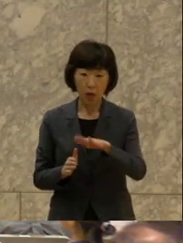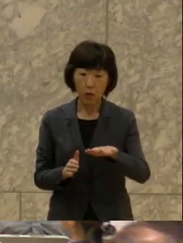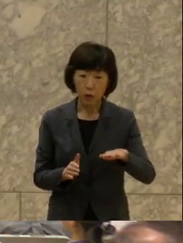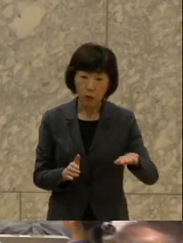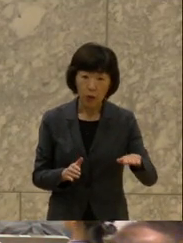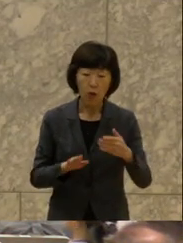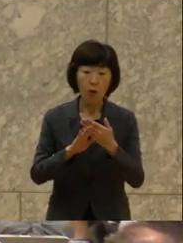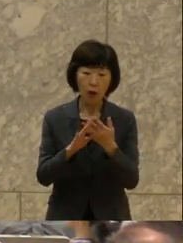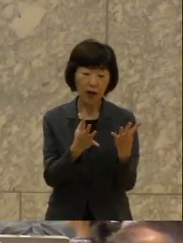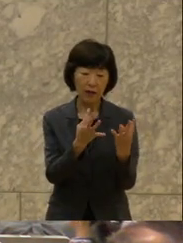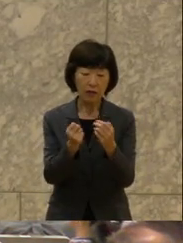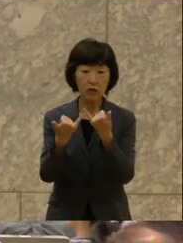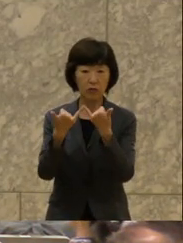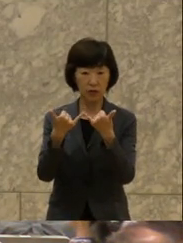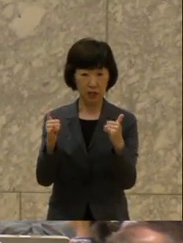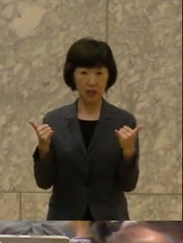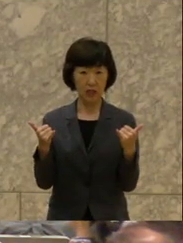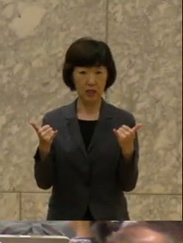その時ですよ